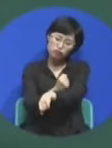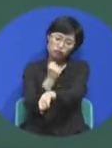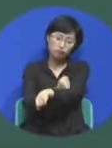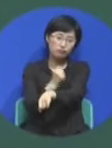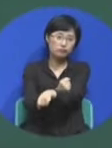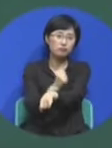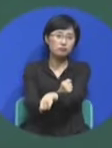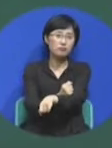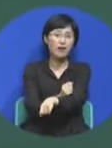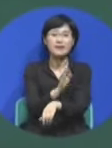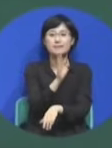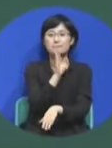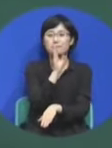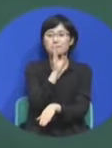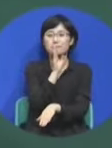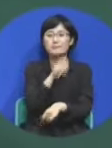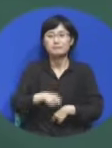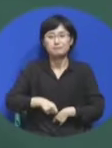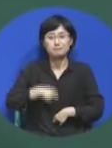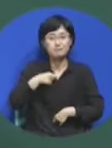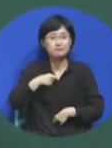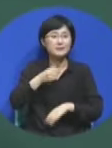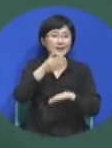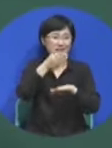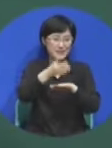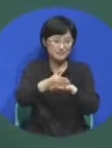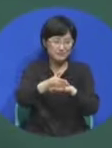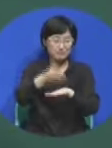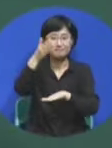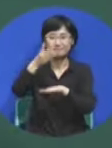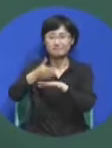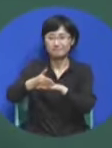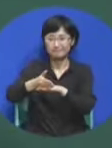분들에게 진심으로 감사의 말씀을 드립니다.